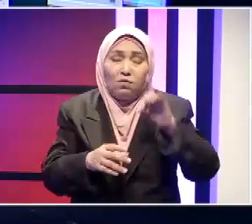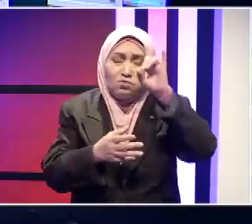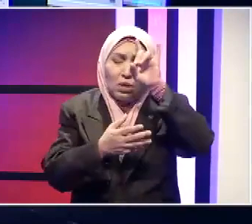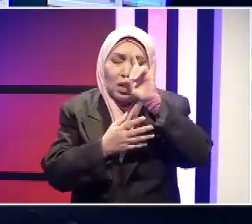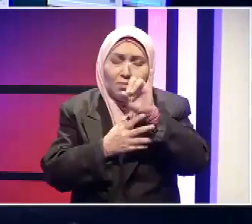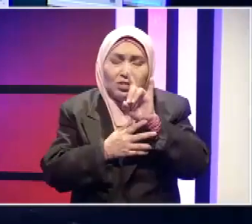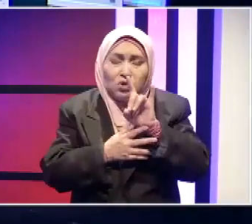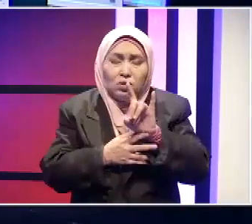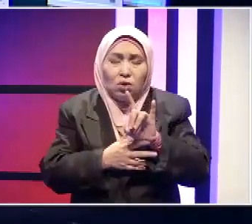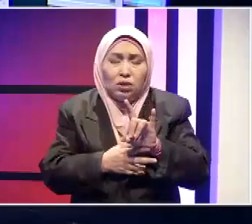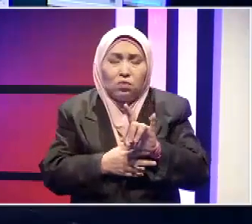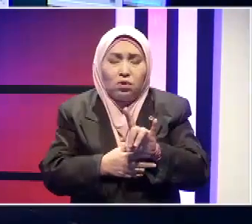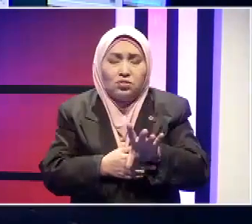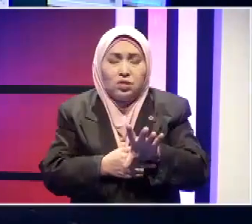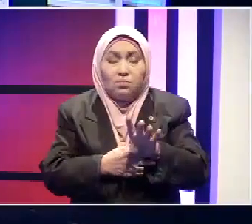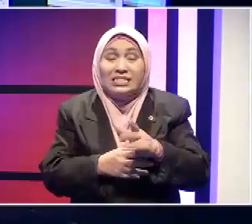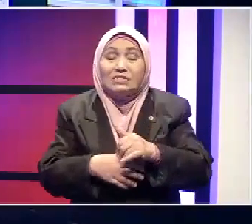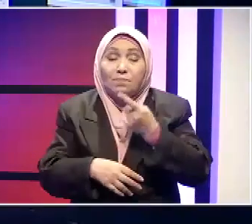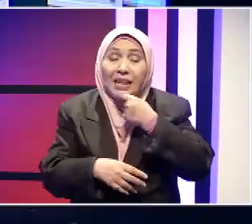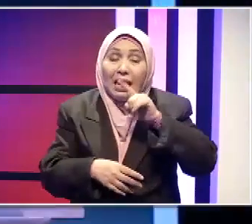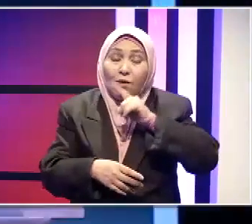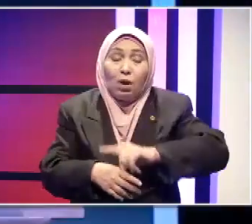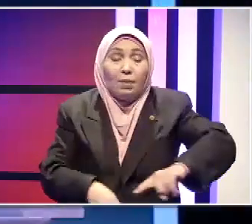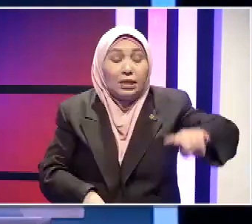nirojim Bismillahirrohmanirrohim alhamdulillahirobbilalamin